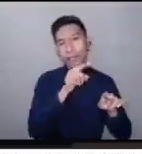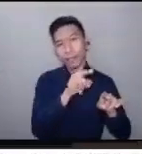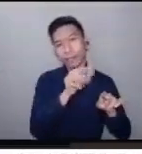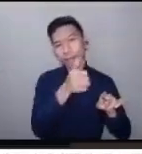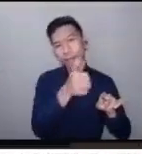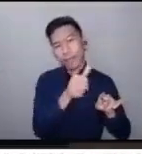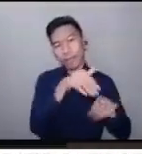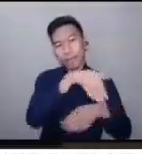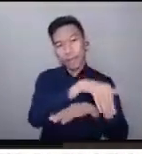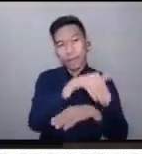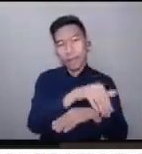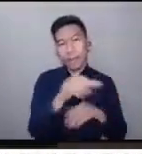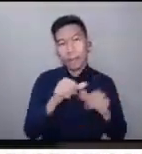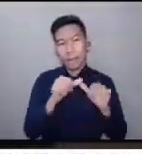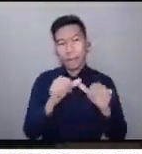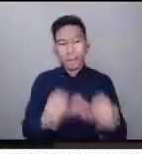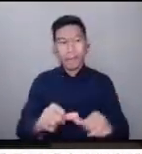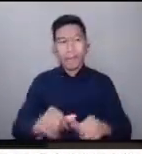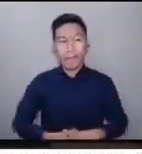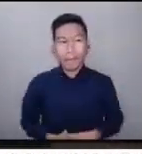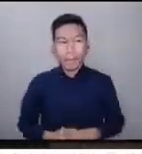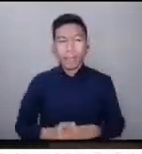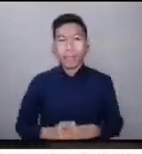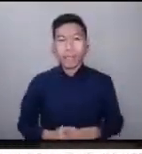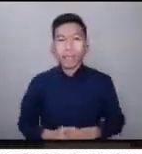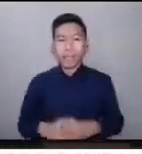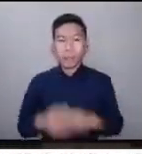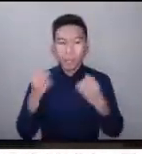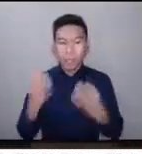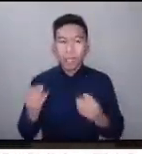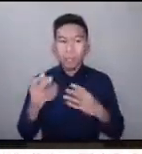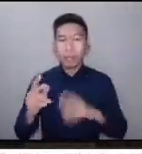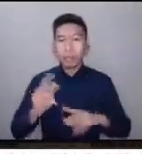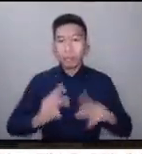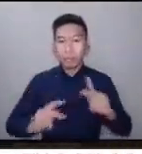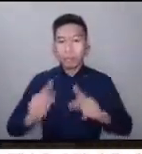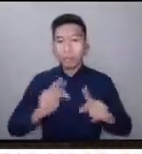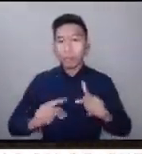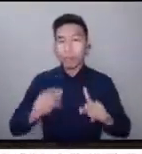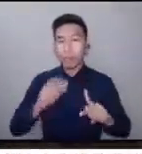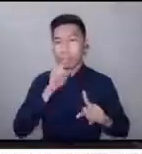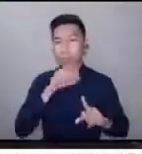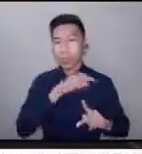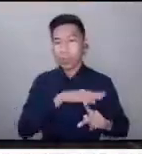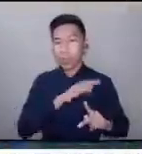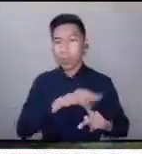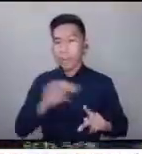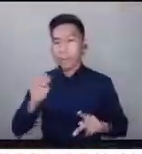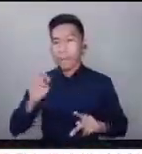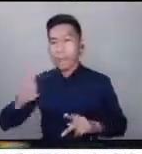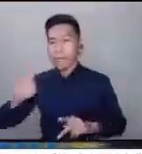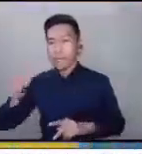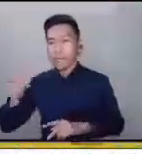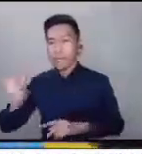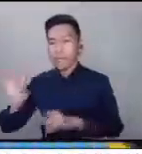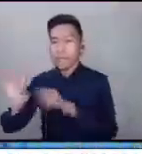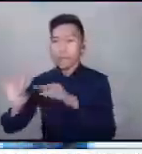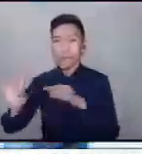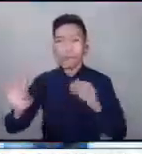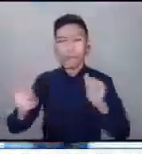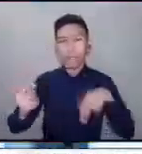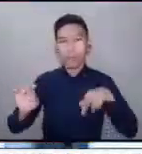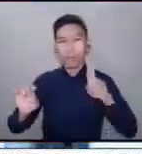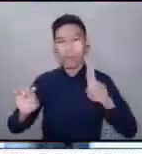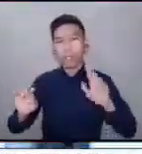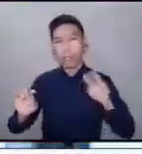7.2 milyong mga pasahero ang nagbenepisyo po sa libreng sakay ng MRT3 mula March 28 hanggang April 26. Ayon po kay